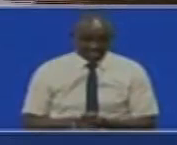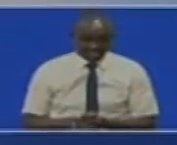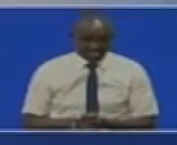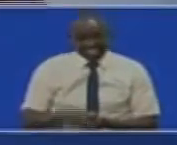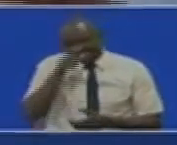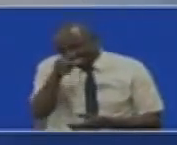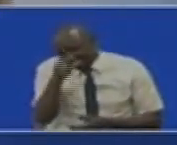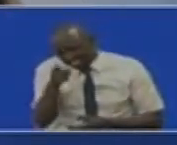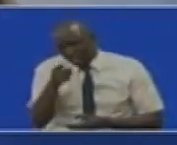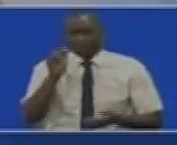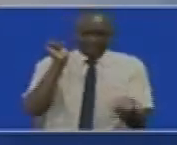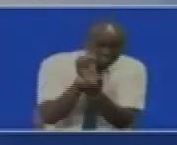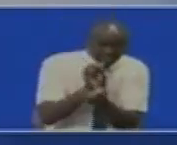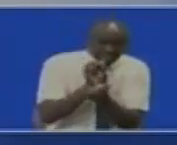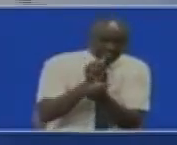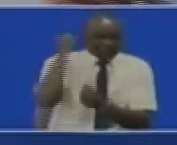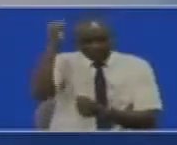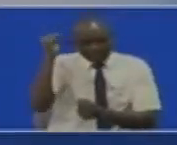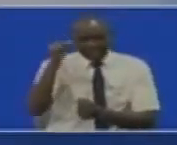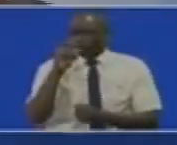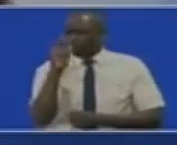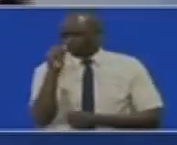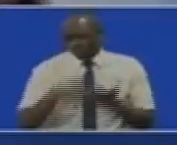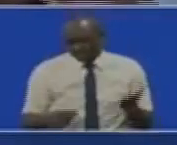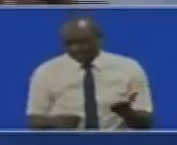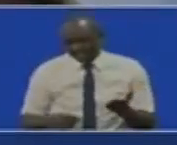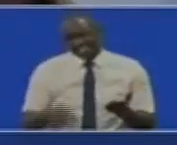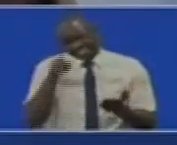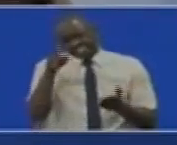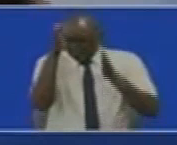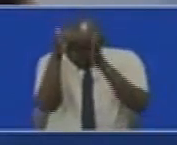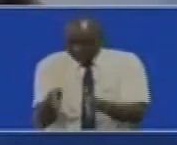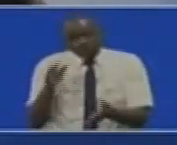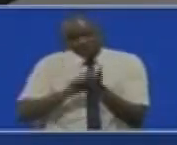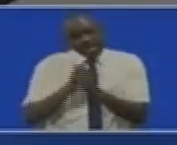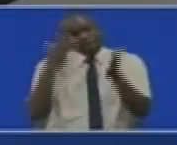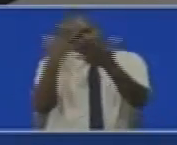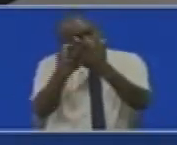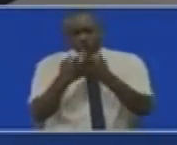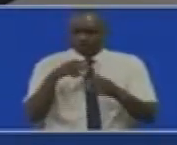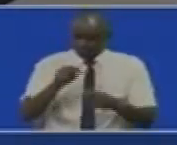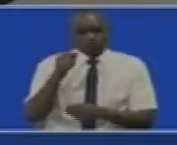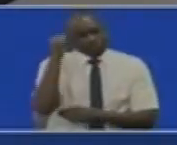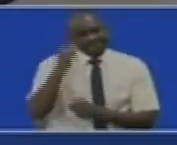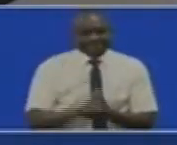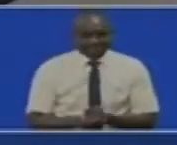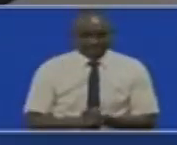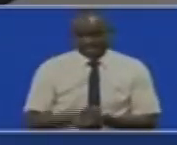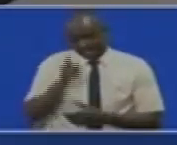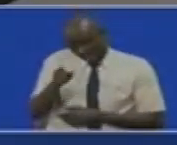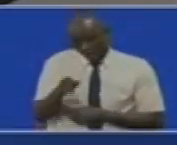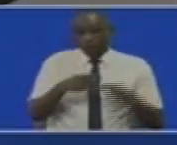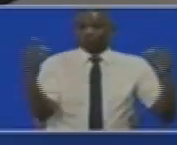ni adhabu ya kisiasa. Mheshimiwa Lijua Likali ni mfungwa wa kisiasa. Chadema imeahidi